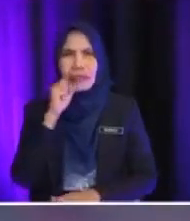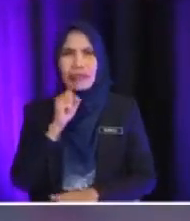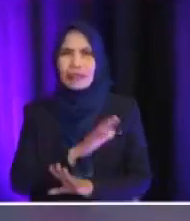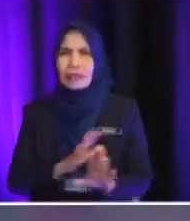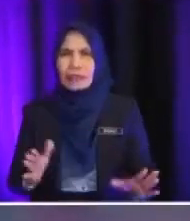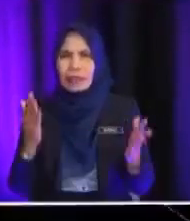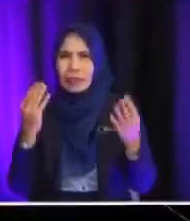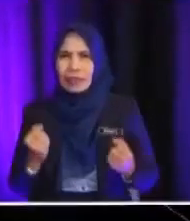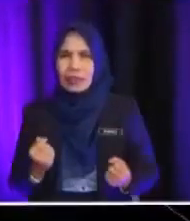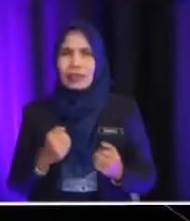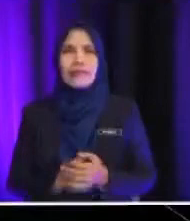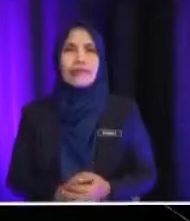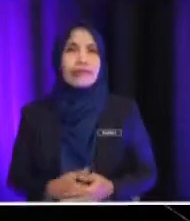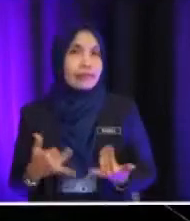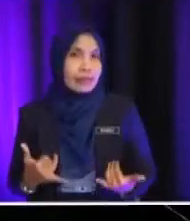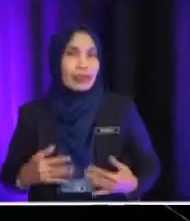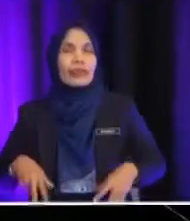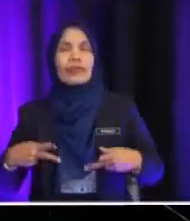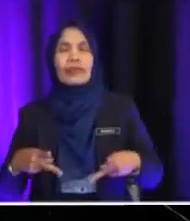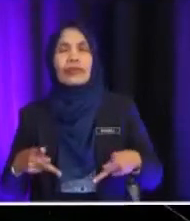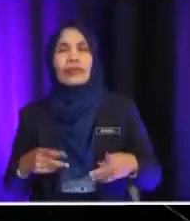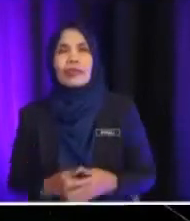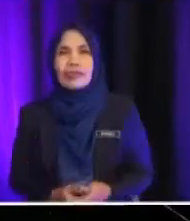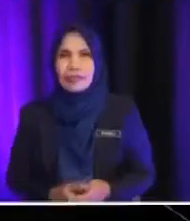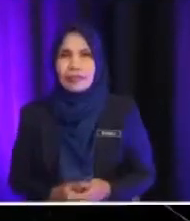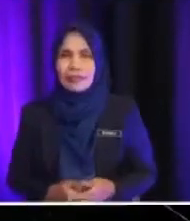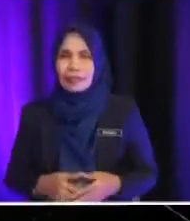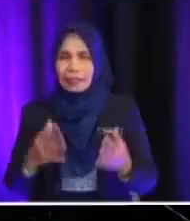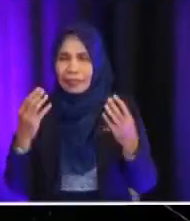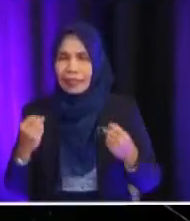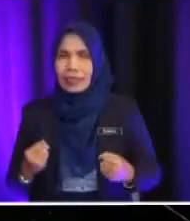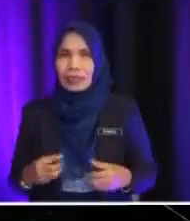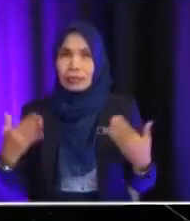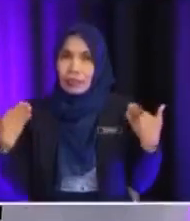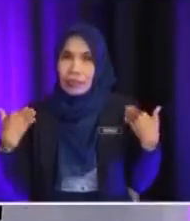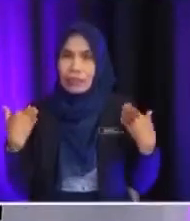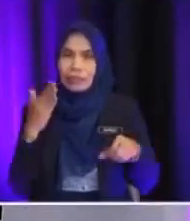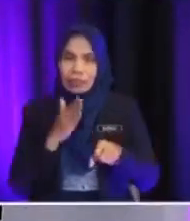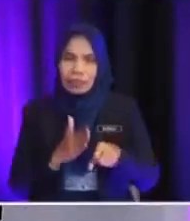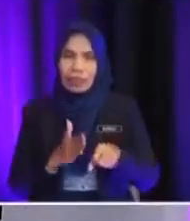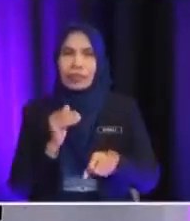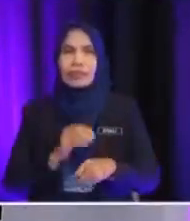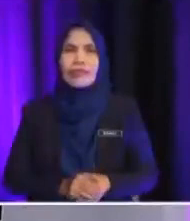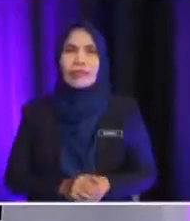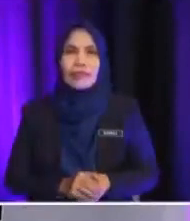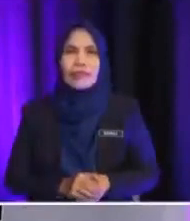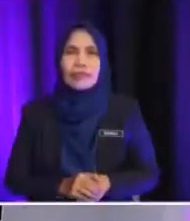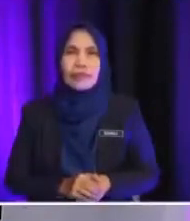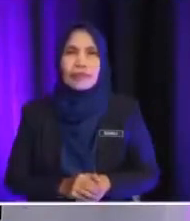proses menghias. Okey, cikgu ada timun. Yang ni cikgu dah peel. Dia ambil dia